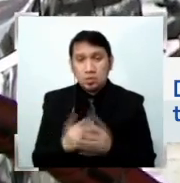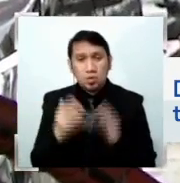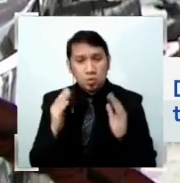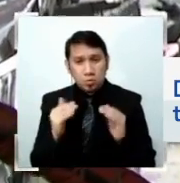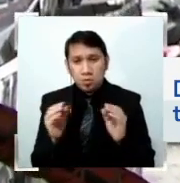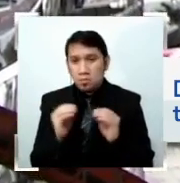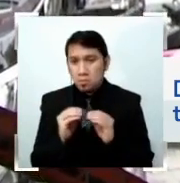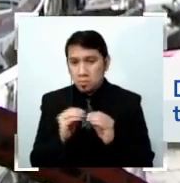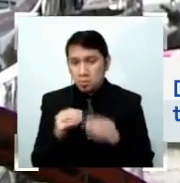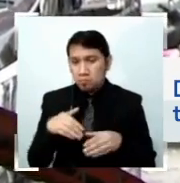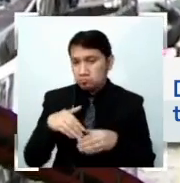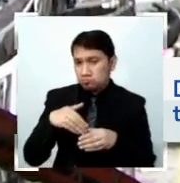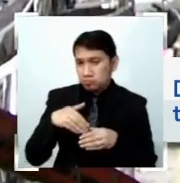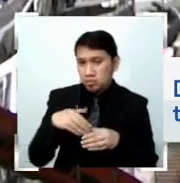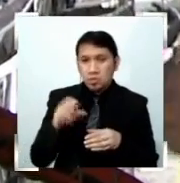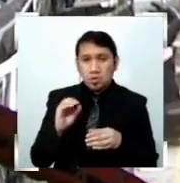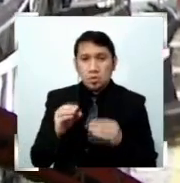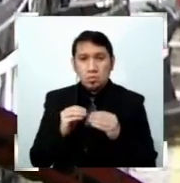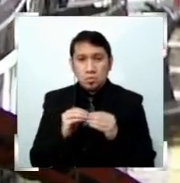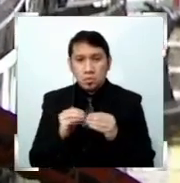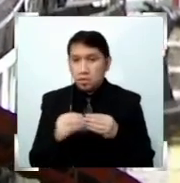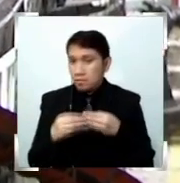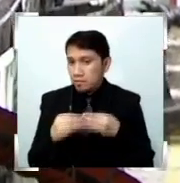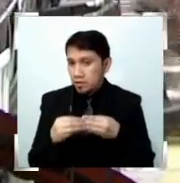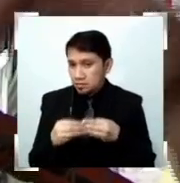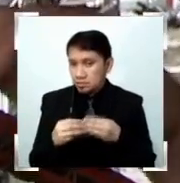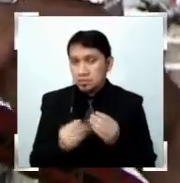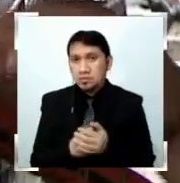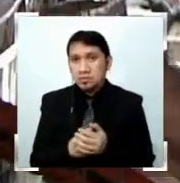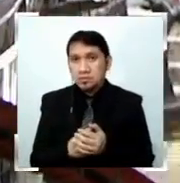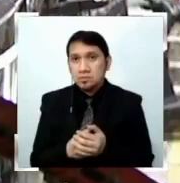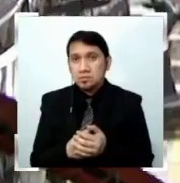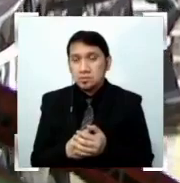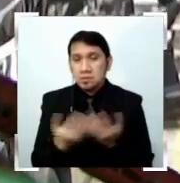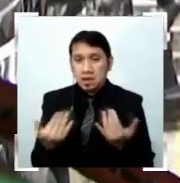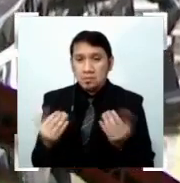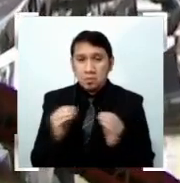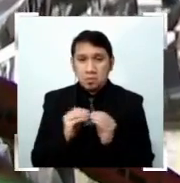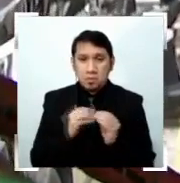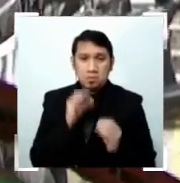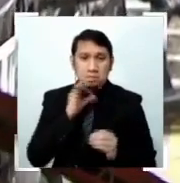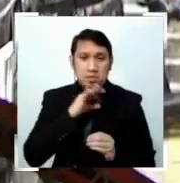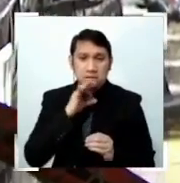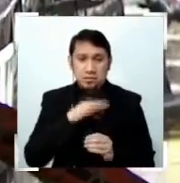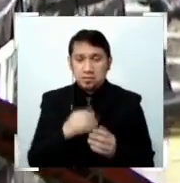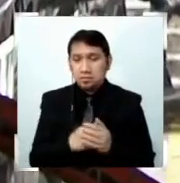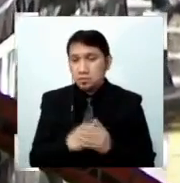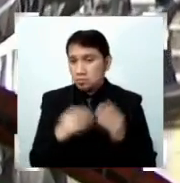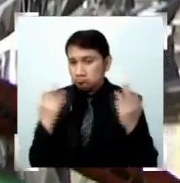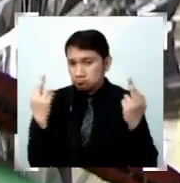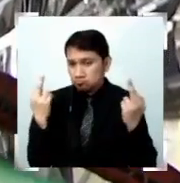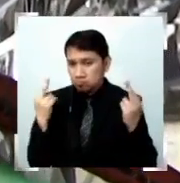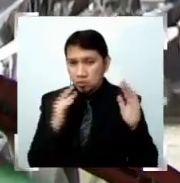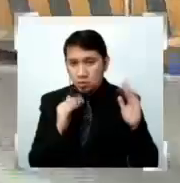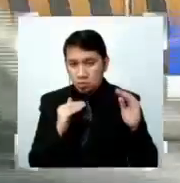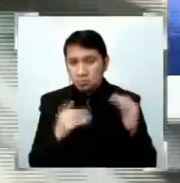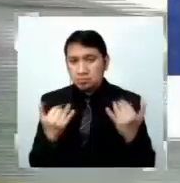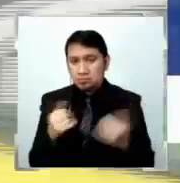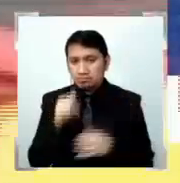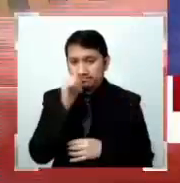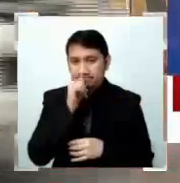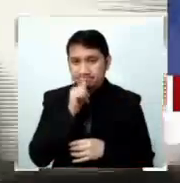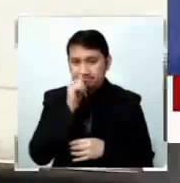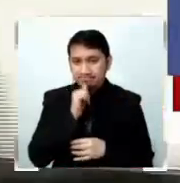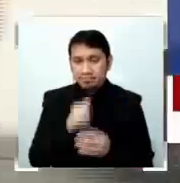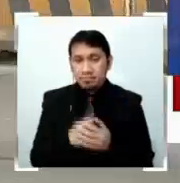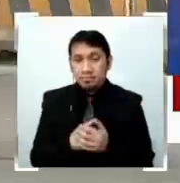makaano naman po kami, kabawi naman ito. Talaga, oh, tiis-tiis lang po talaga kami. Pag